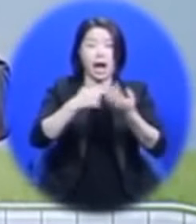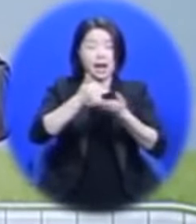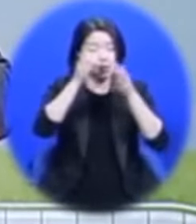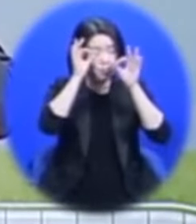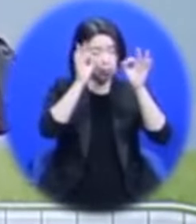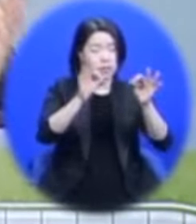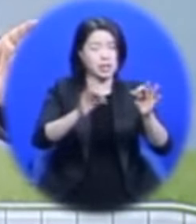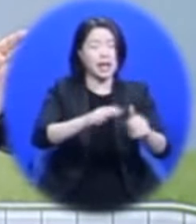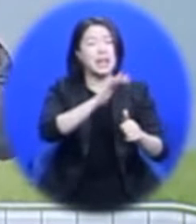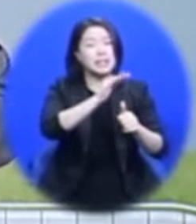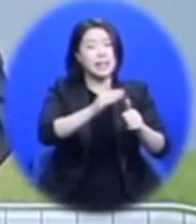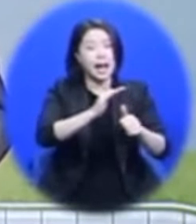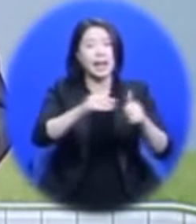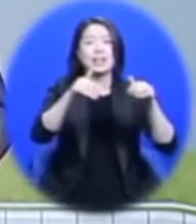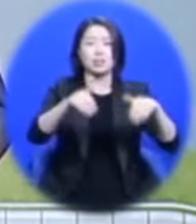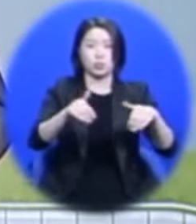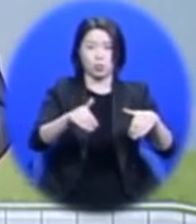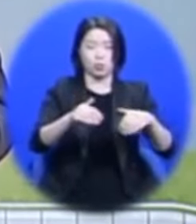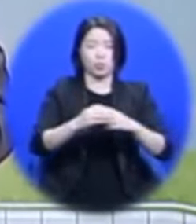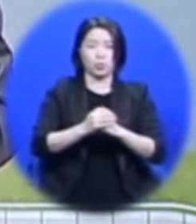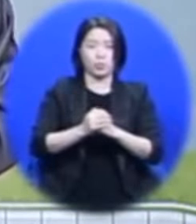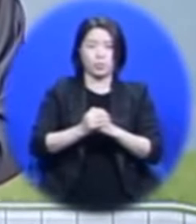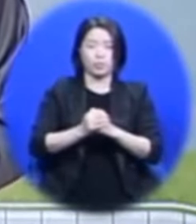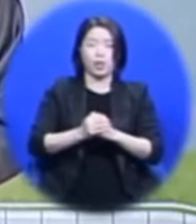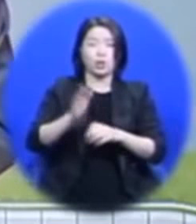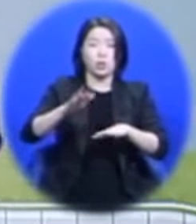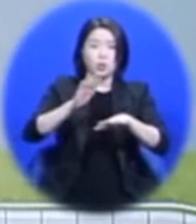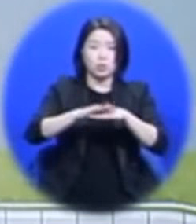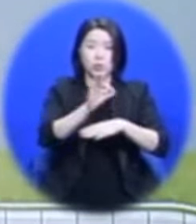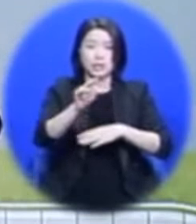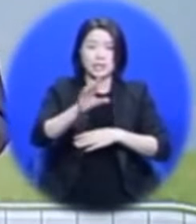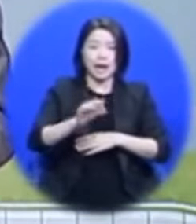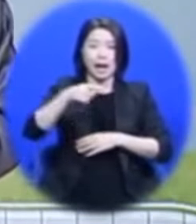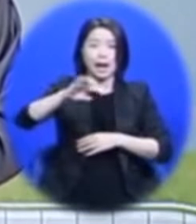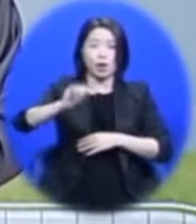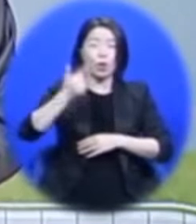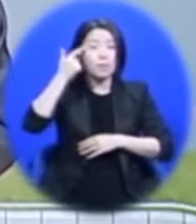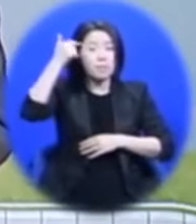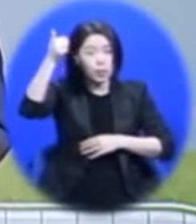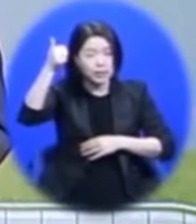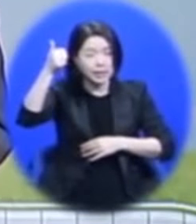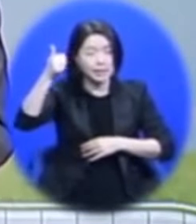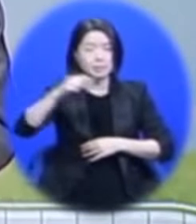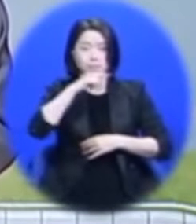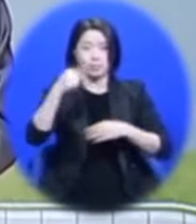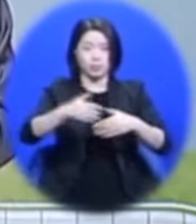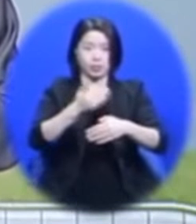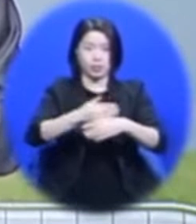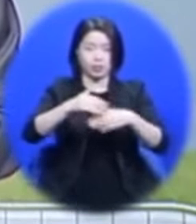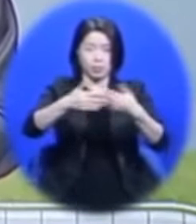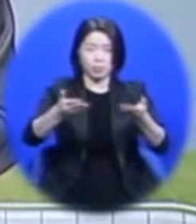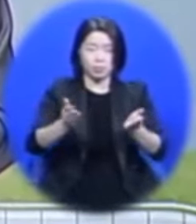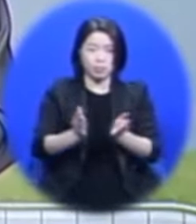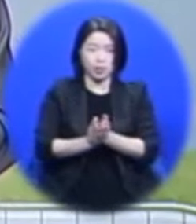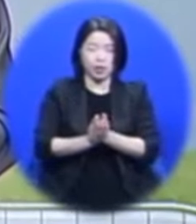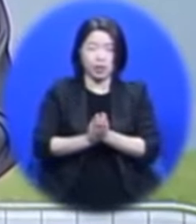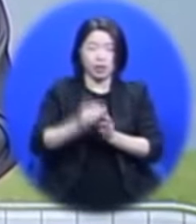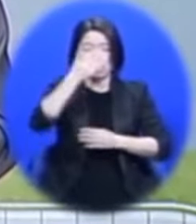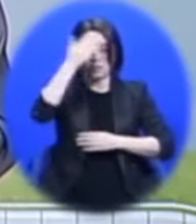때 착한 종이죠. 손양호 목사님, 공산당 청년에게 두 아들